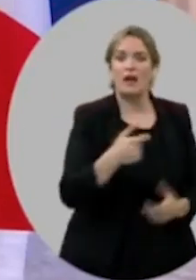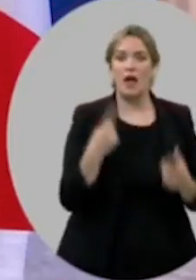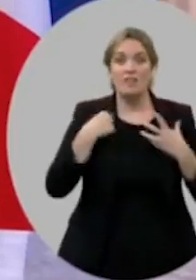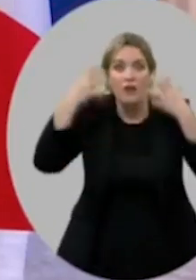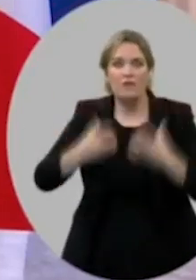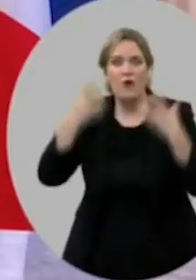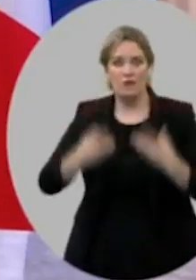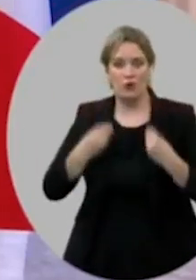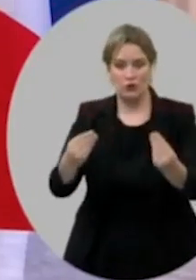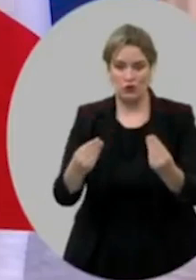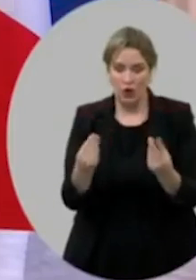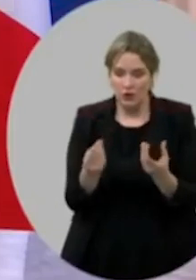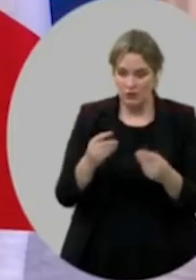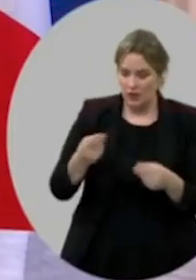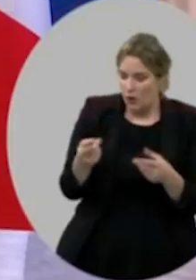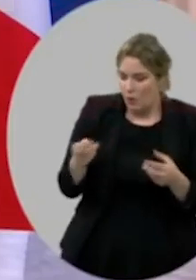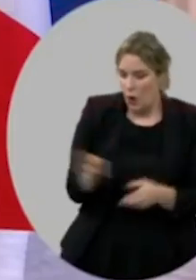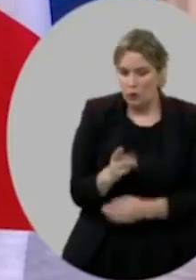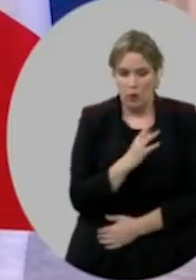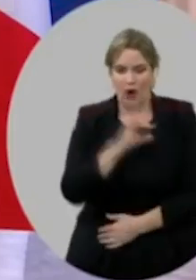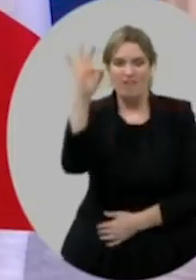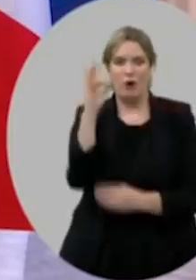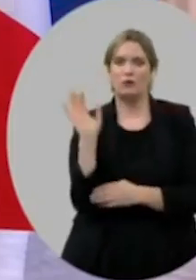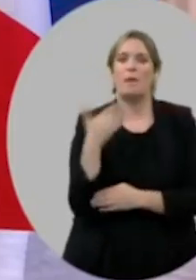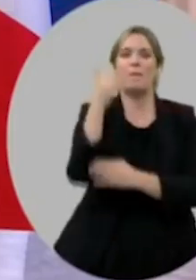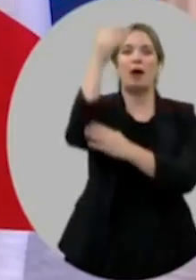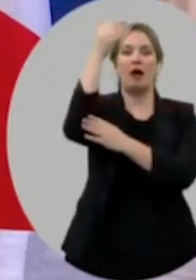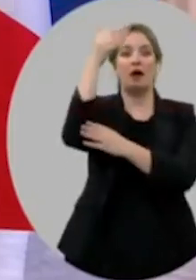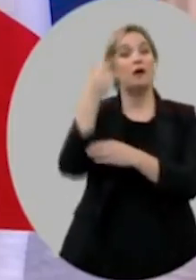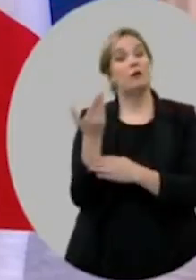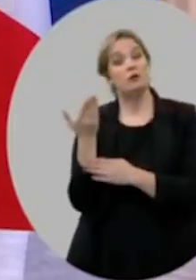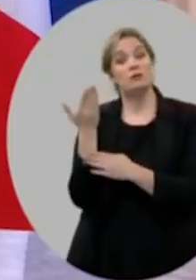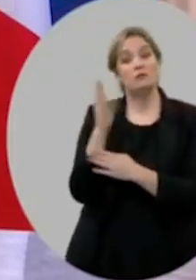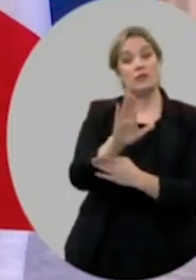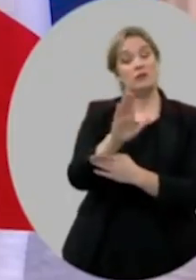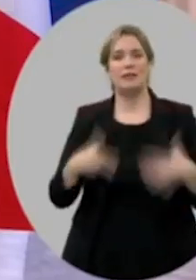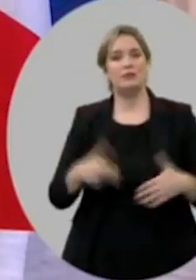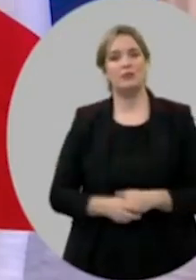de solutions Merci. Entre Européens, c'est la seule que je vous présente